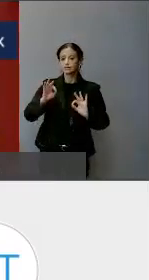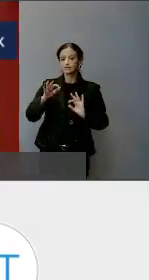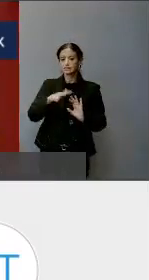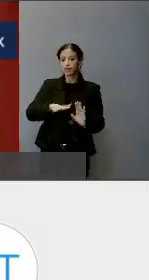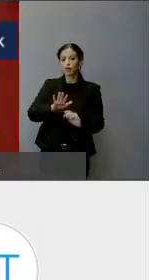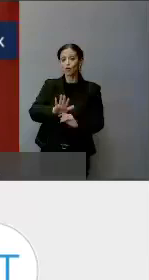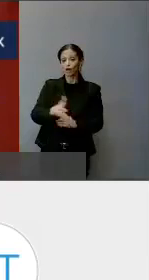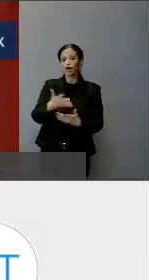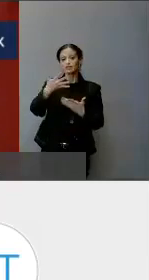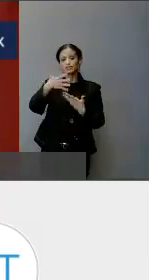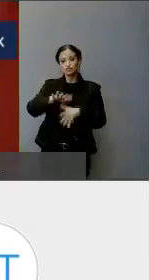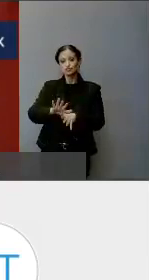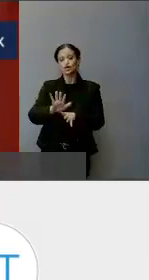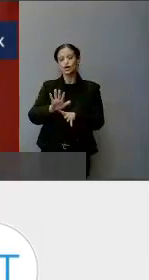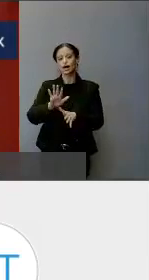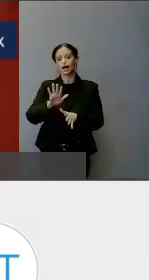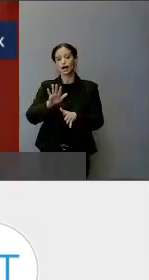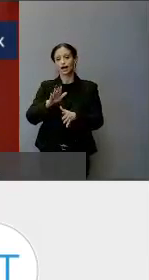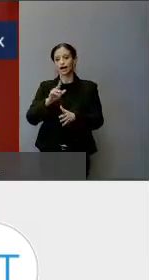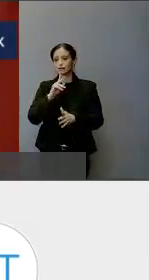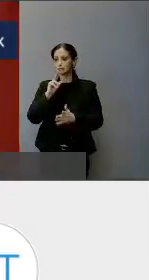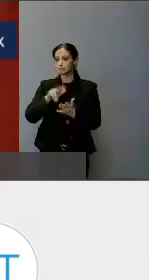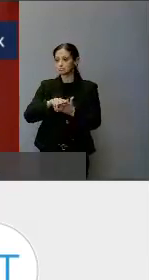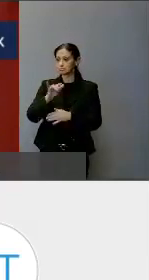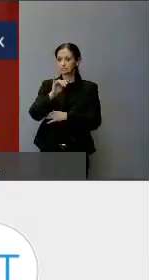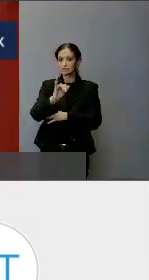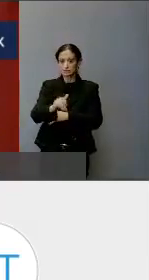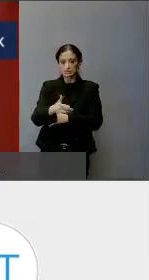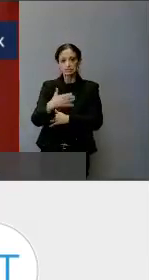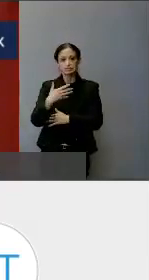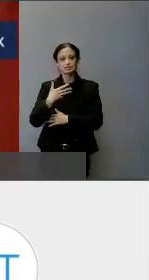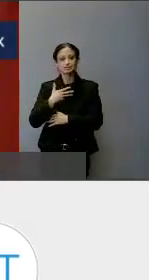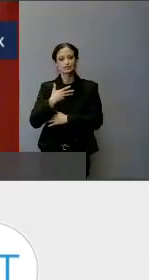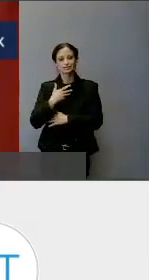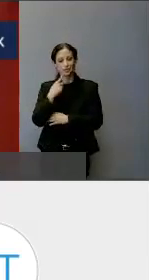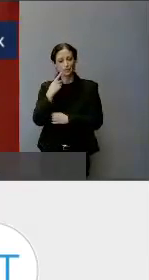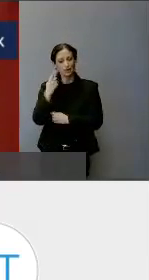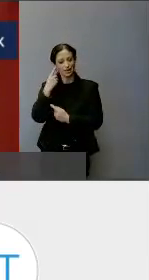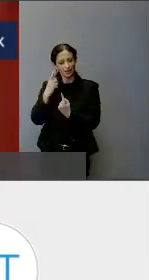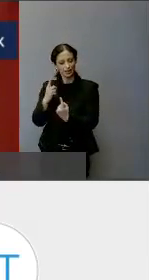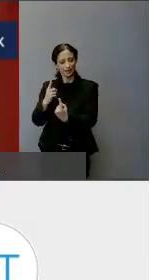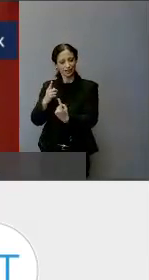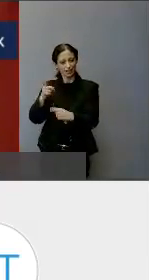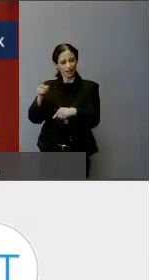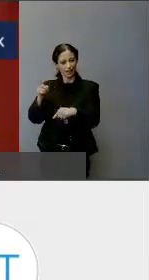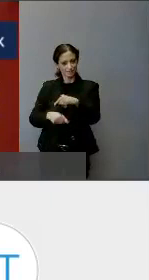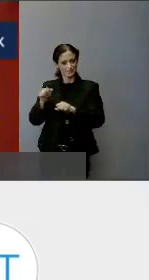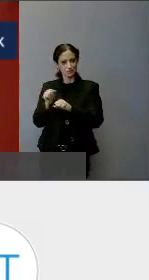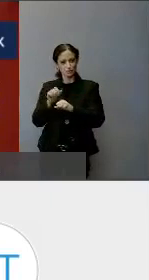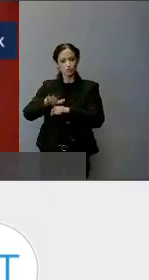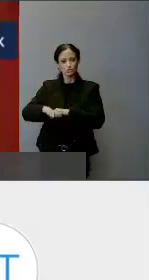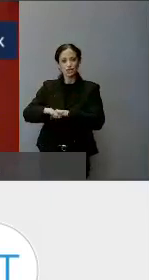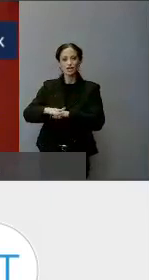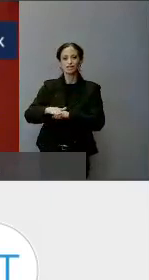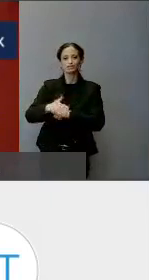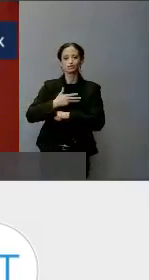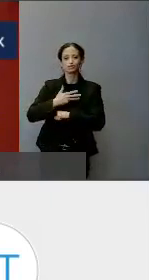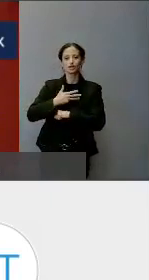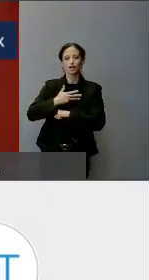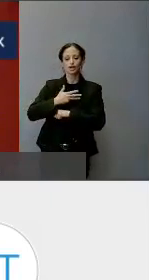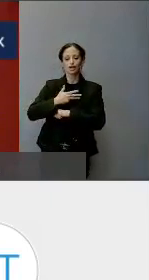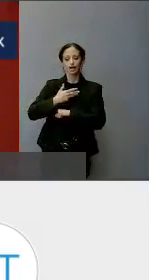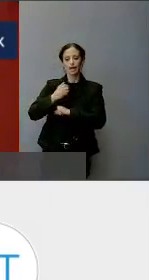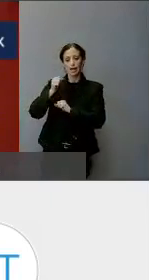formativamente dato assenso ai dissuasori che lei citava quindi da parte della polizia locale e cela la